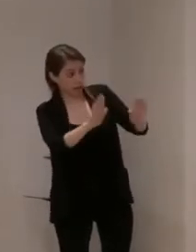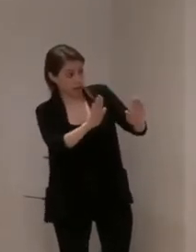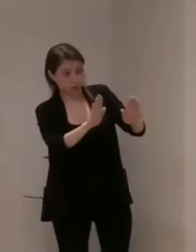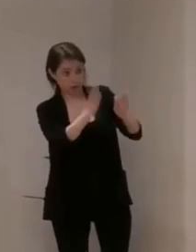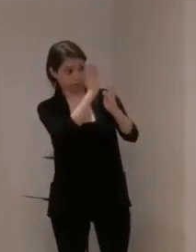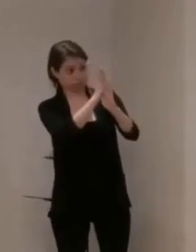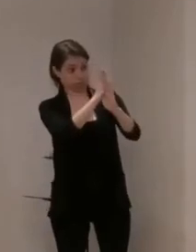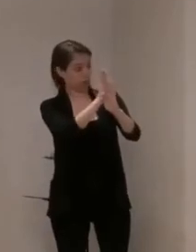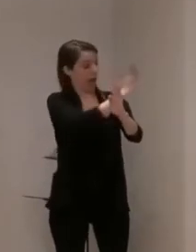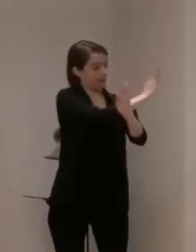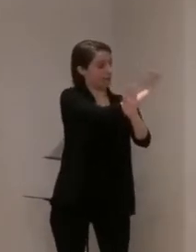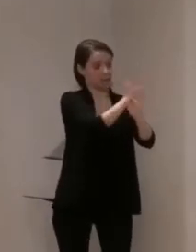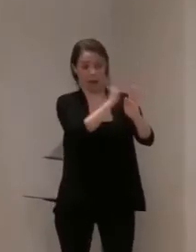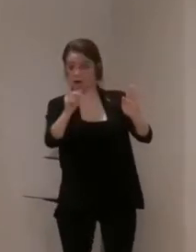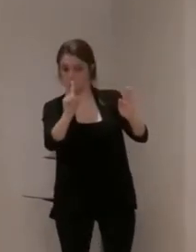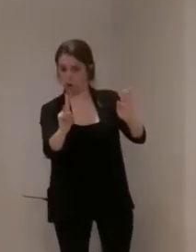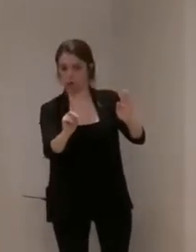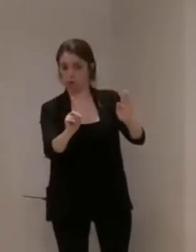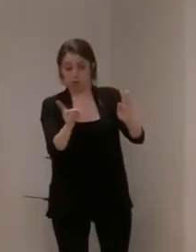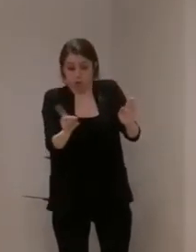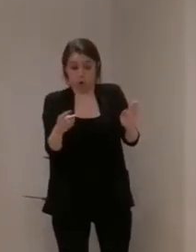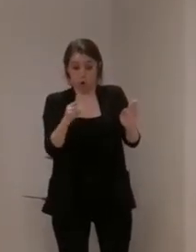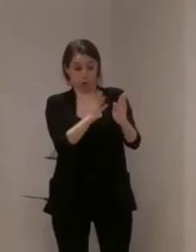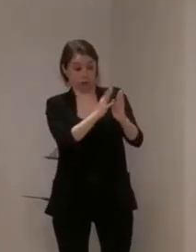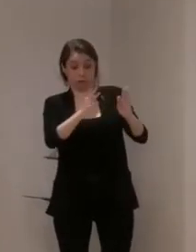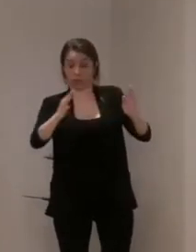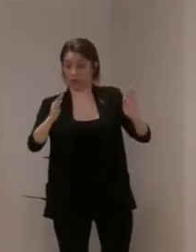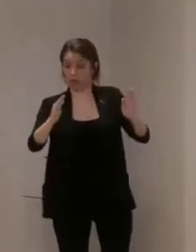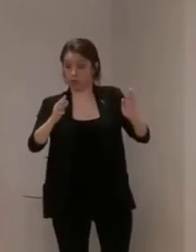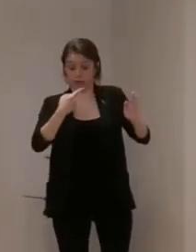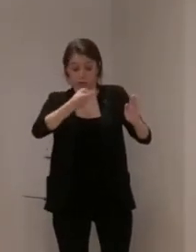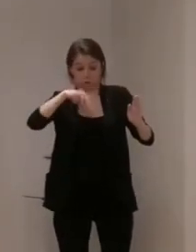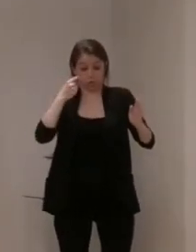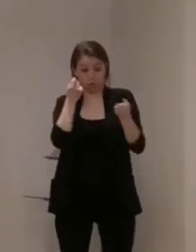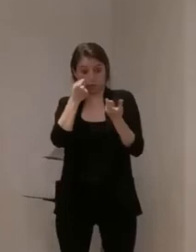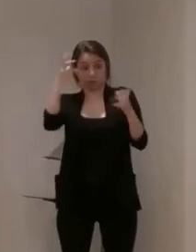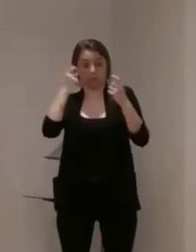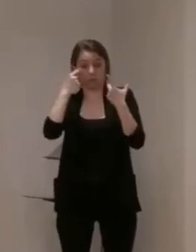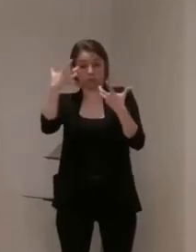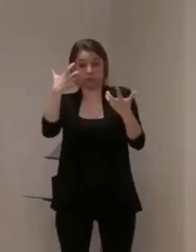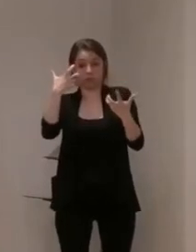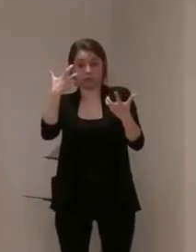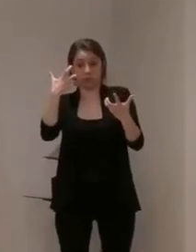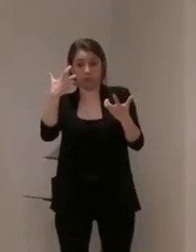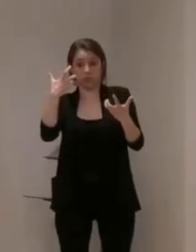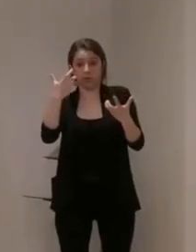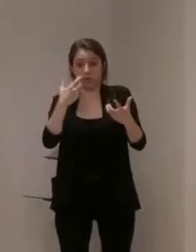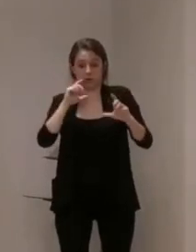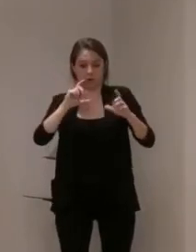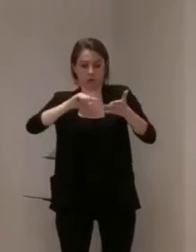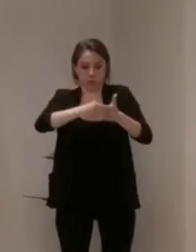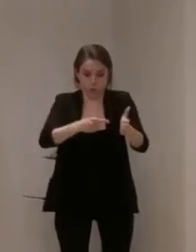a la fi del franquisme. Com hem vist, perquè si veiem claríssimament que la repressió, les tortures, les detencions,